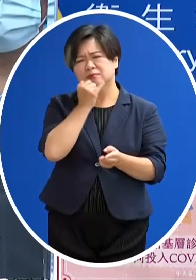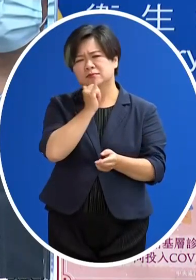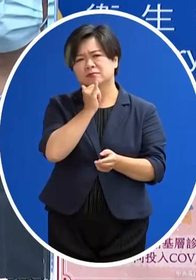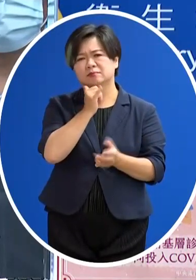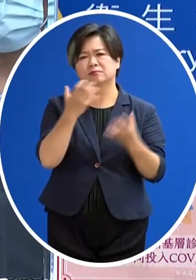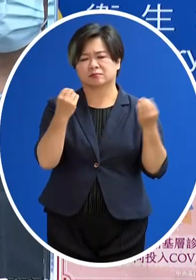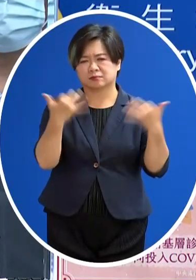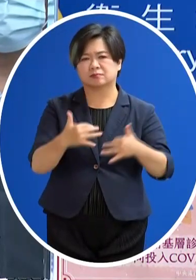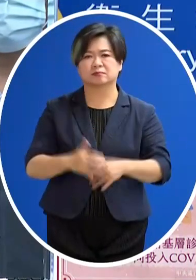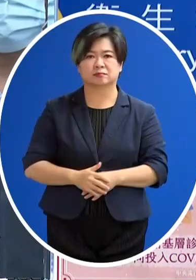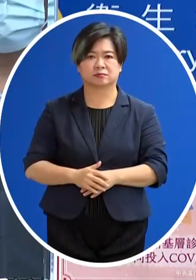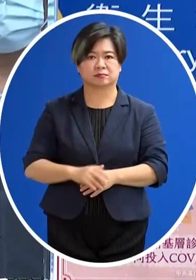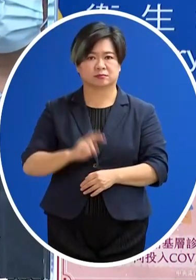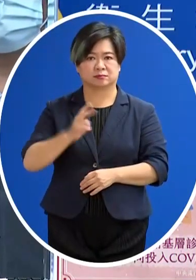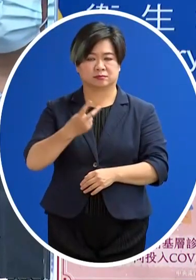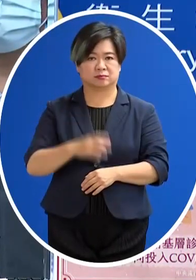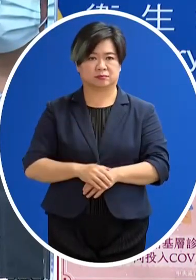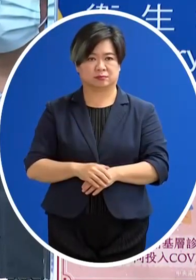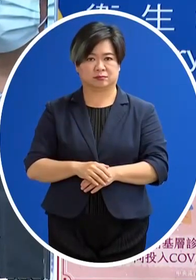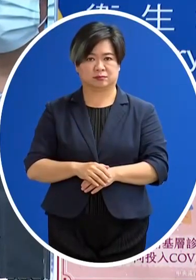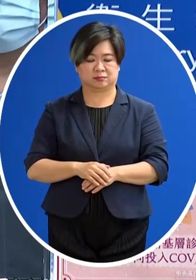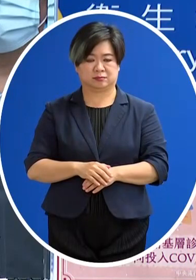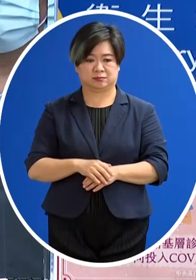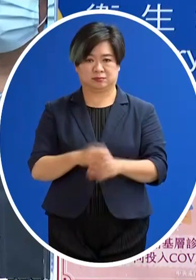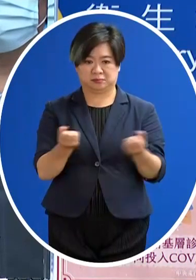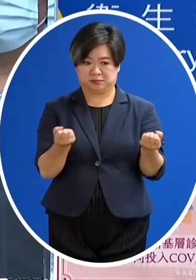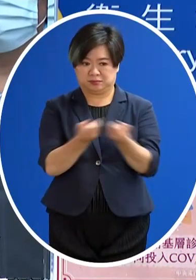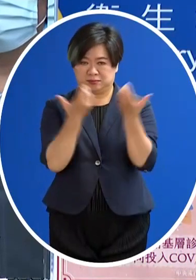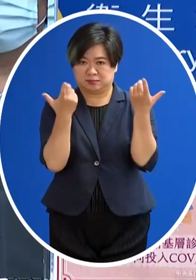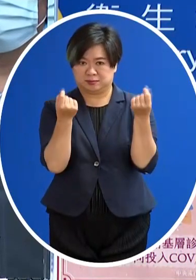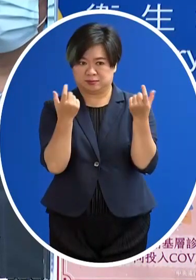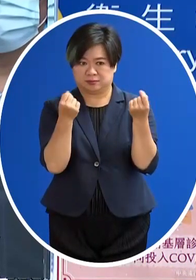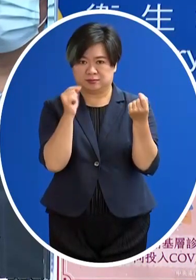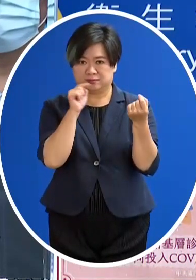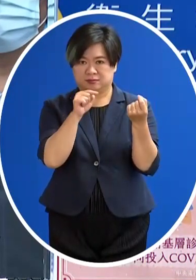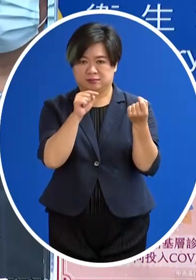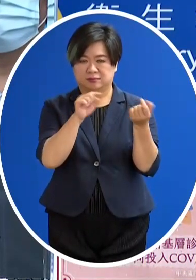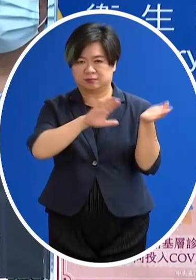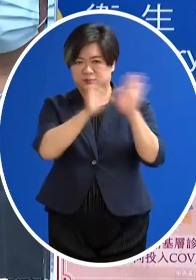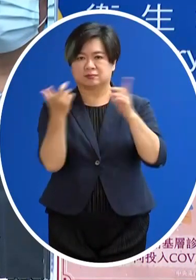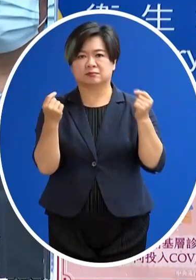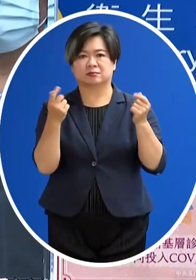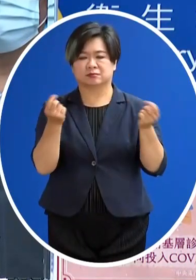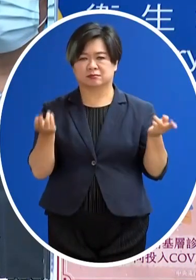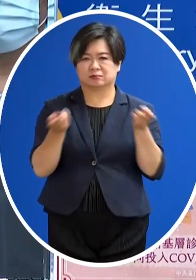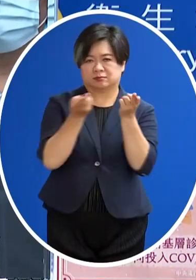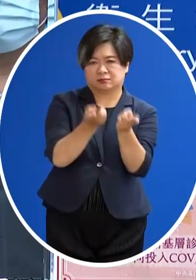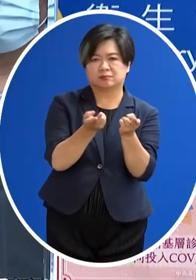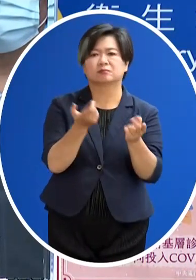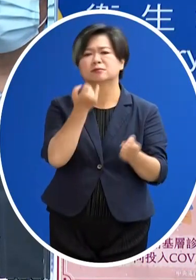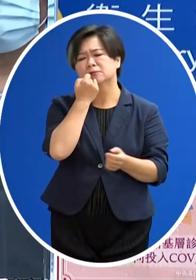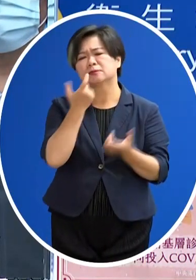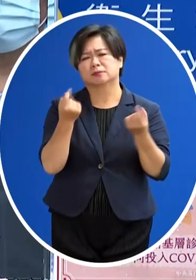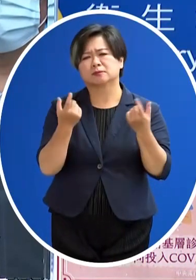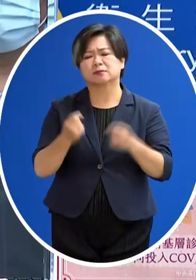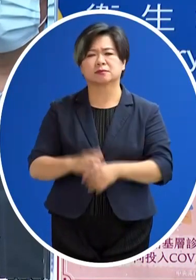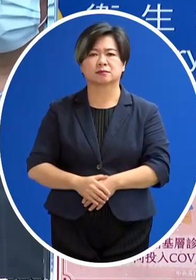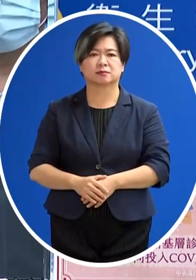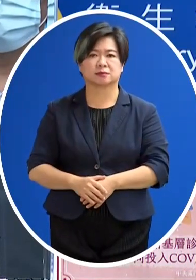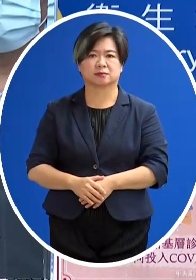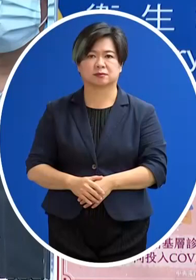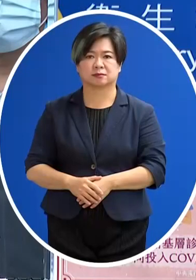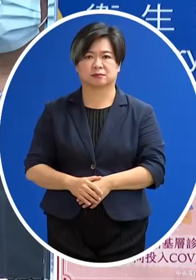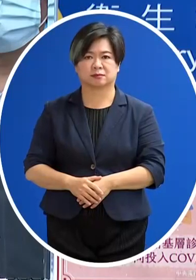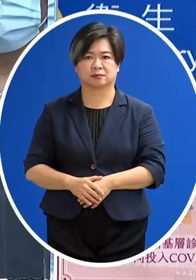的哈。那或者同一个事件发生的时候，那住在一起也是没有问题的。那当然我